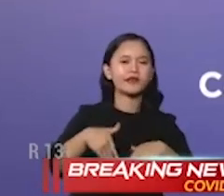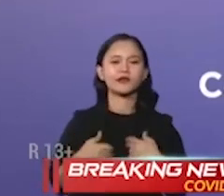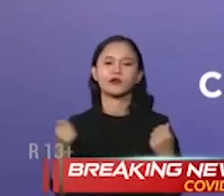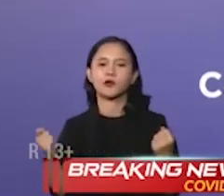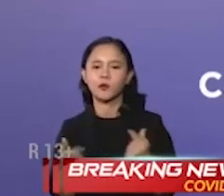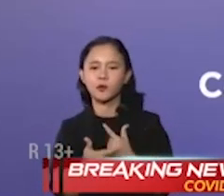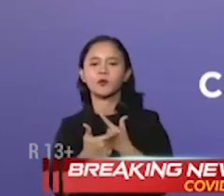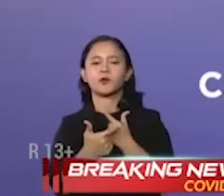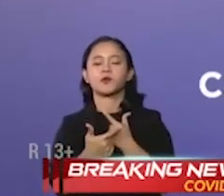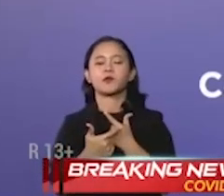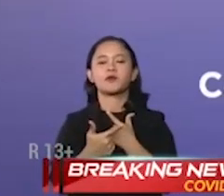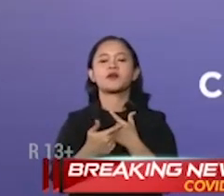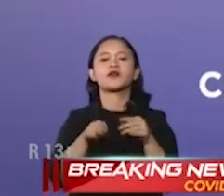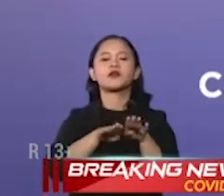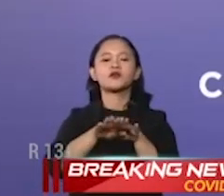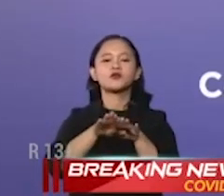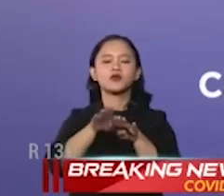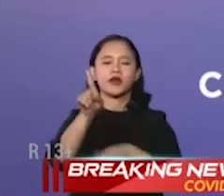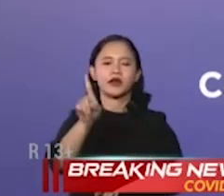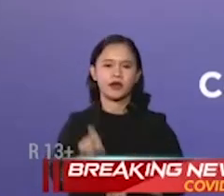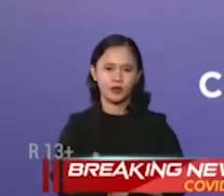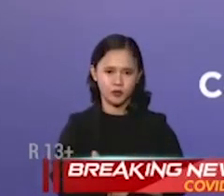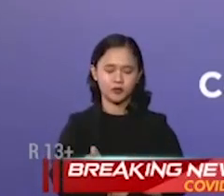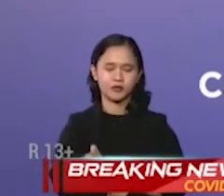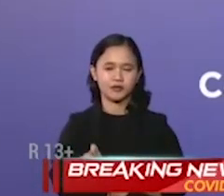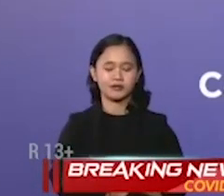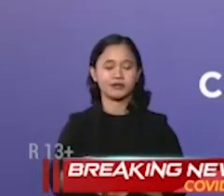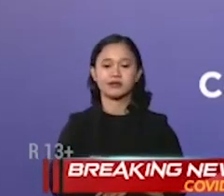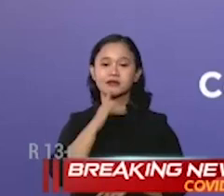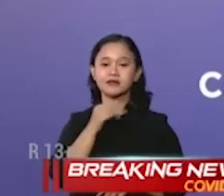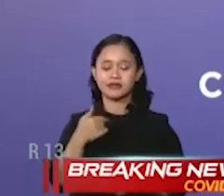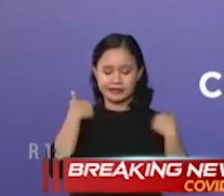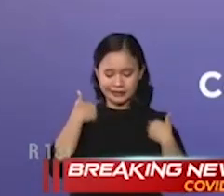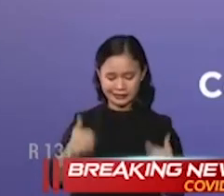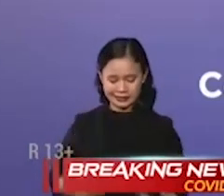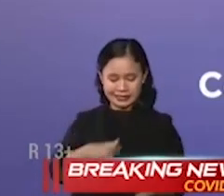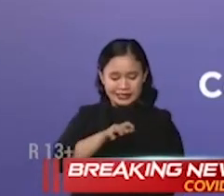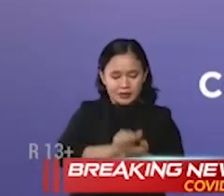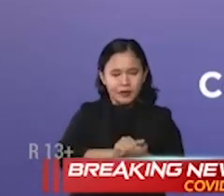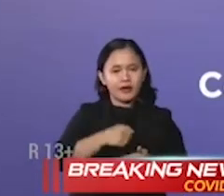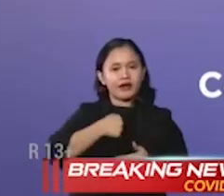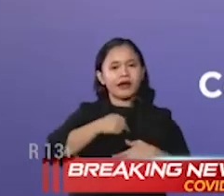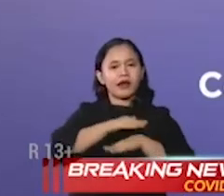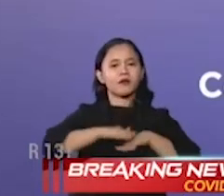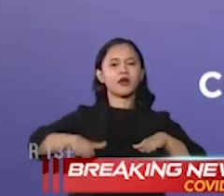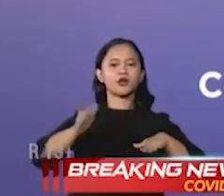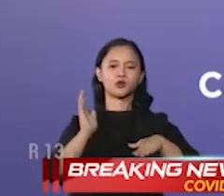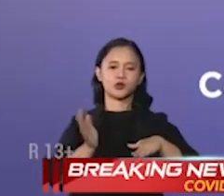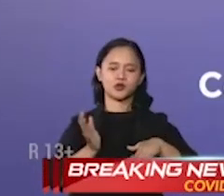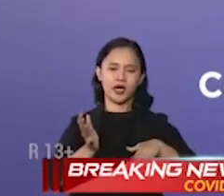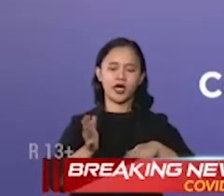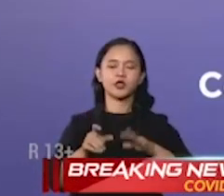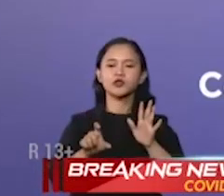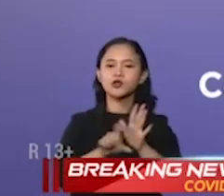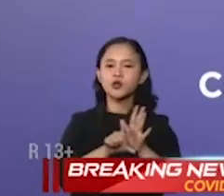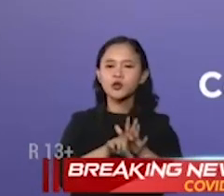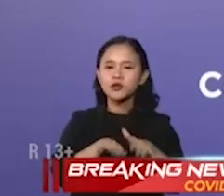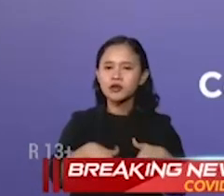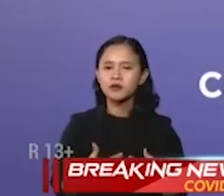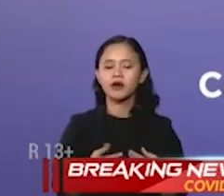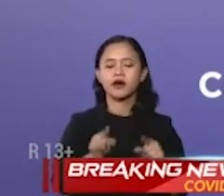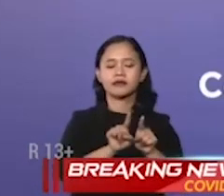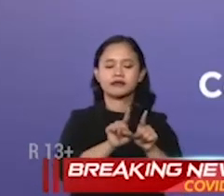baru Hai yang menjamin kita aman dari penularan copied diantaranya menjaga